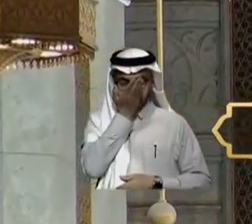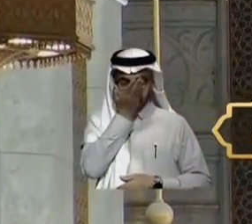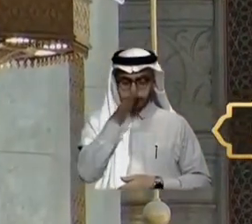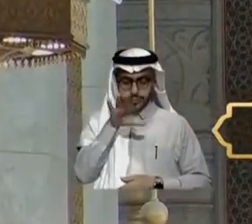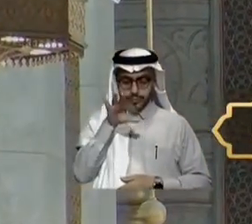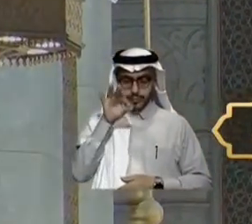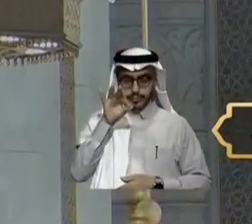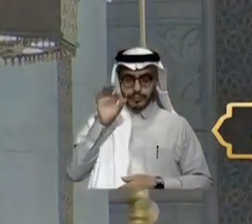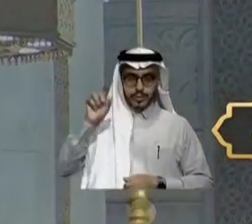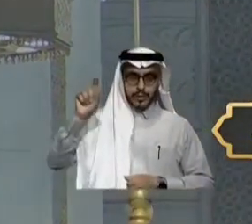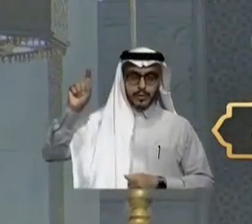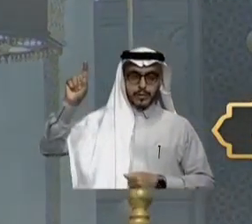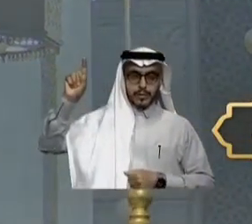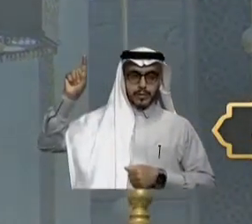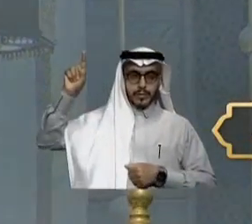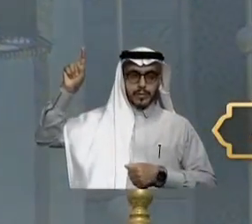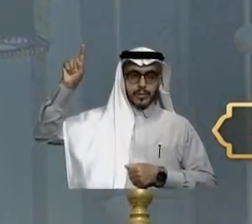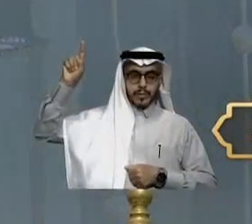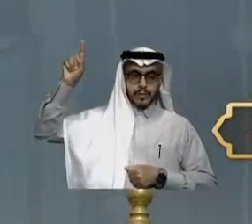إله إلا